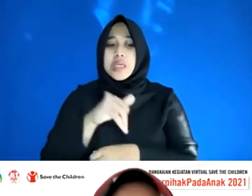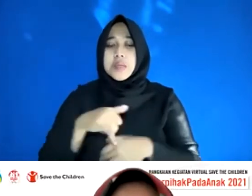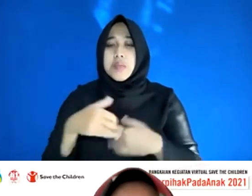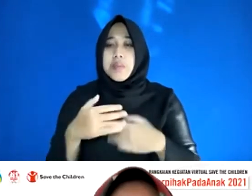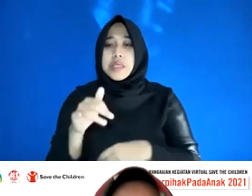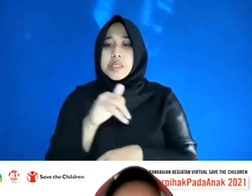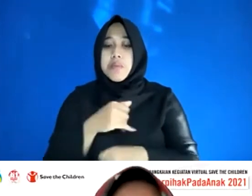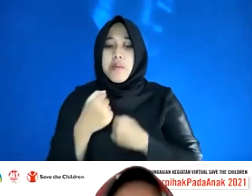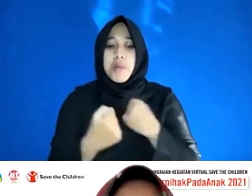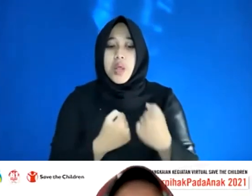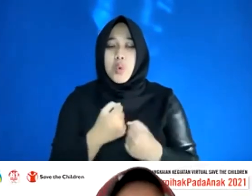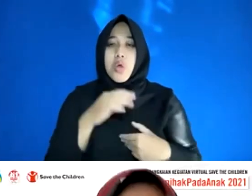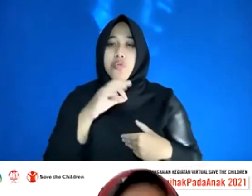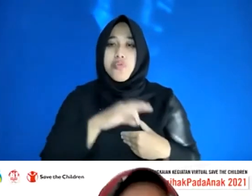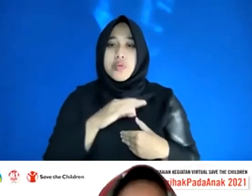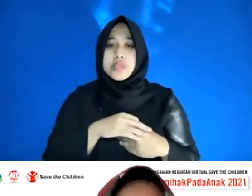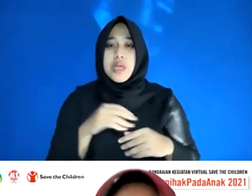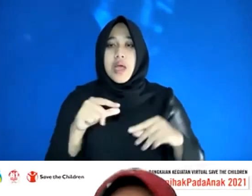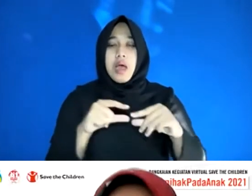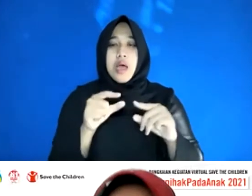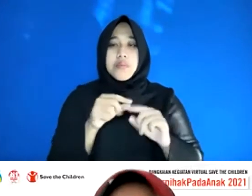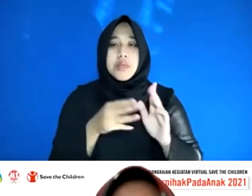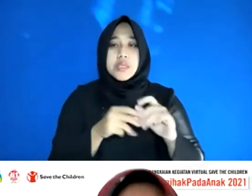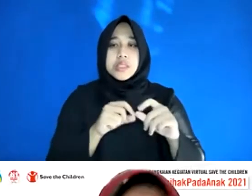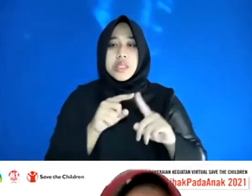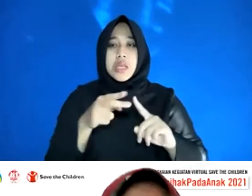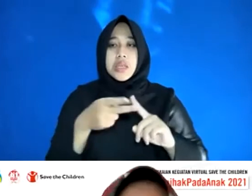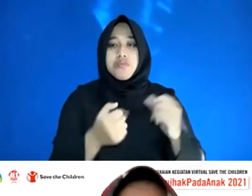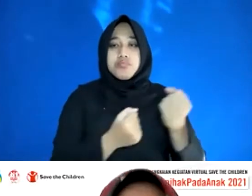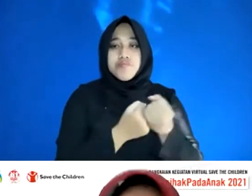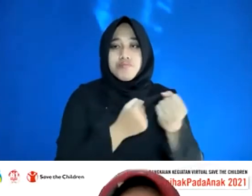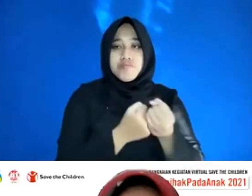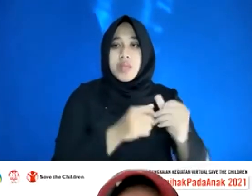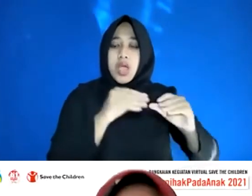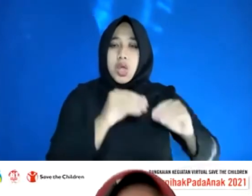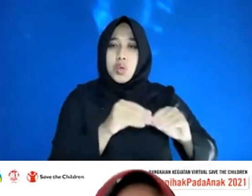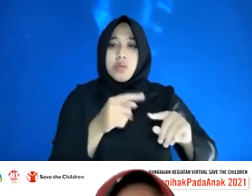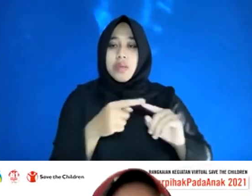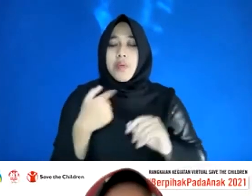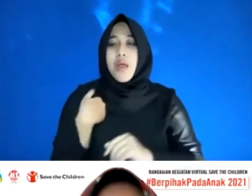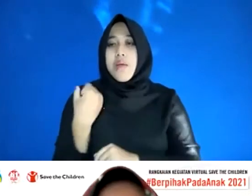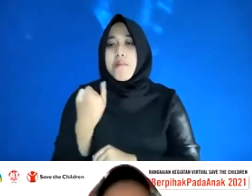sama-sama melakukan fungsi administratif, suportif, dan edukatif. Tapi